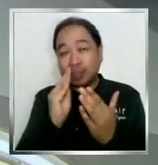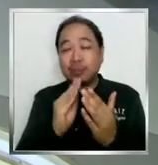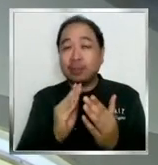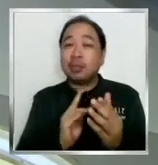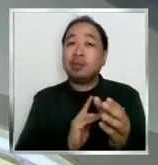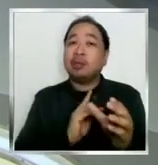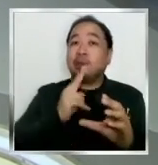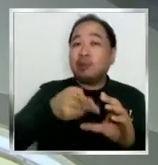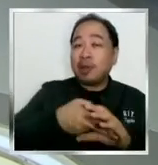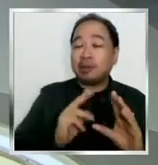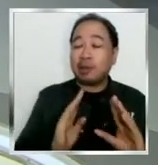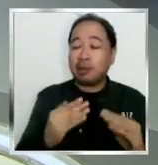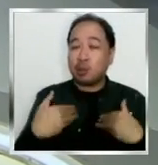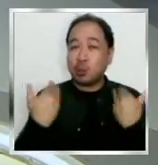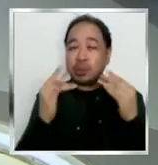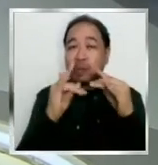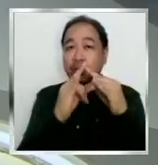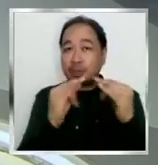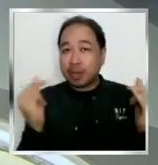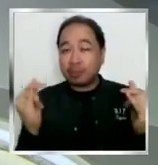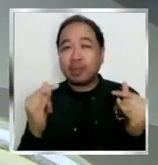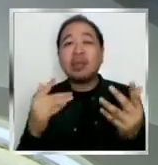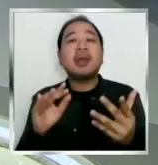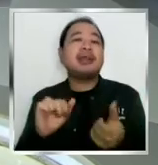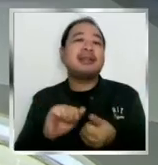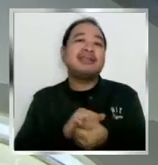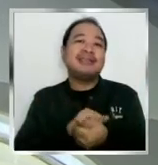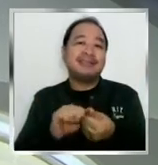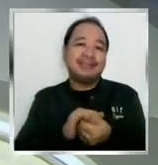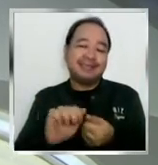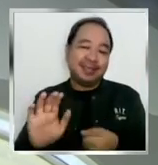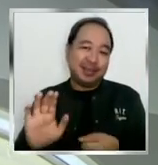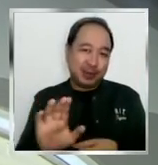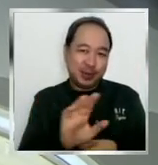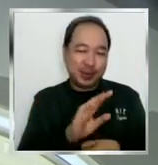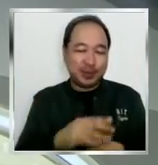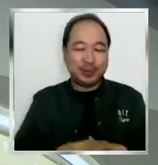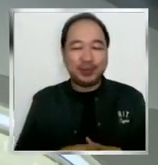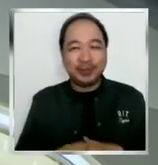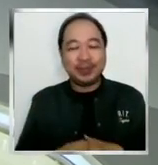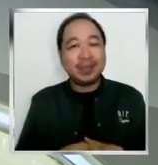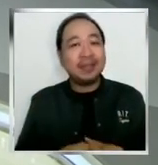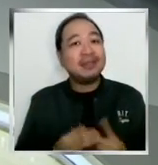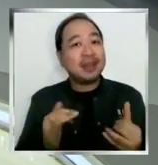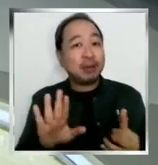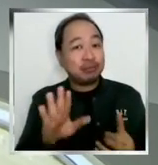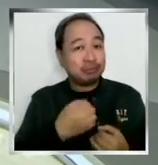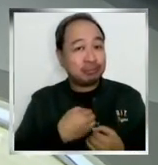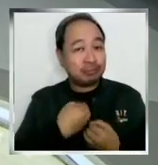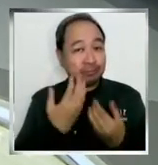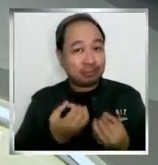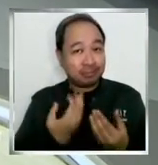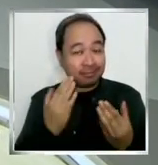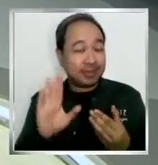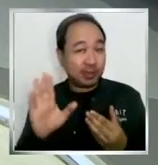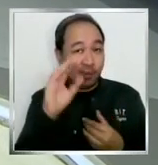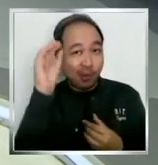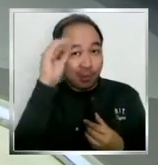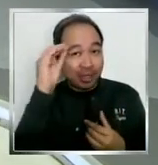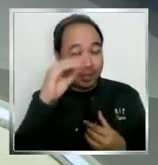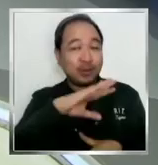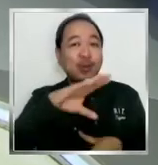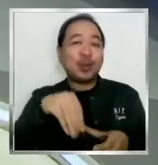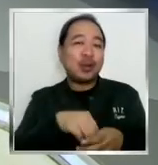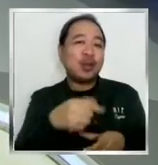camp at maglaba ng damit. Mga kapuso, pwede mo rin iparinig ang boses mo sa social media accounts ng